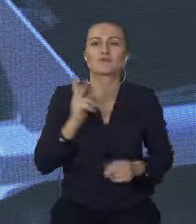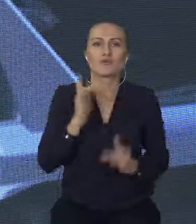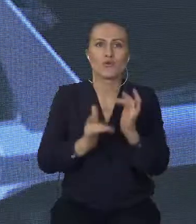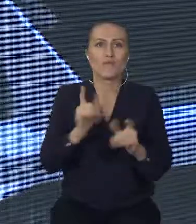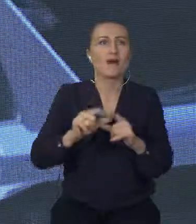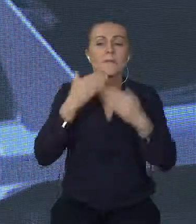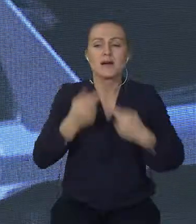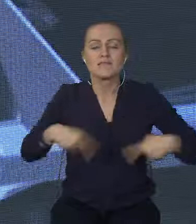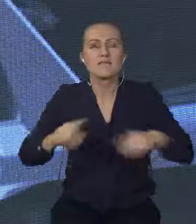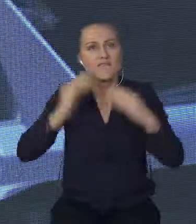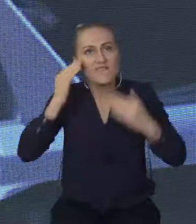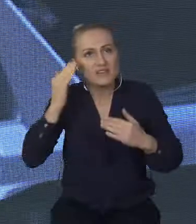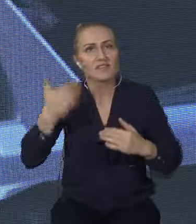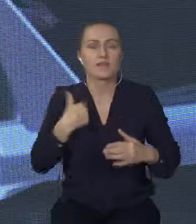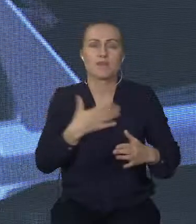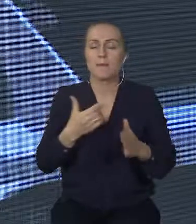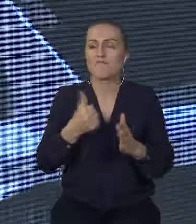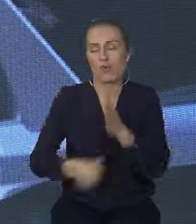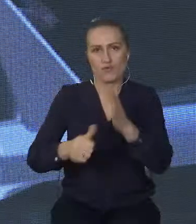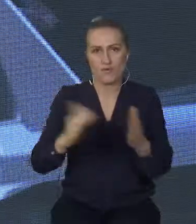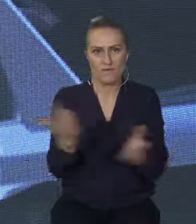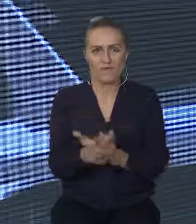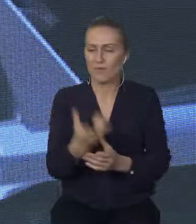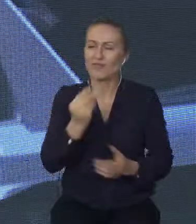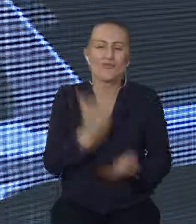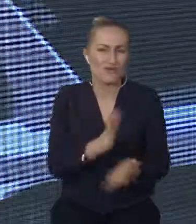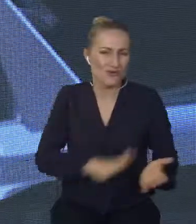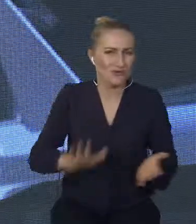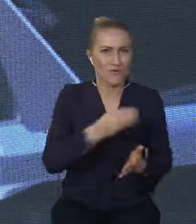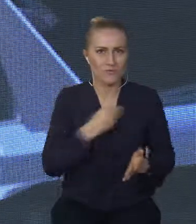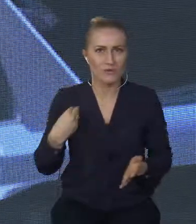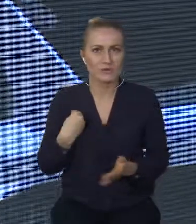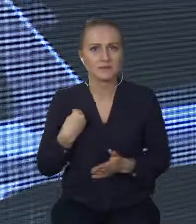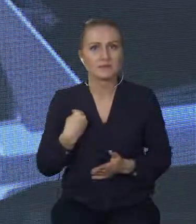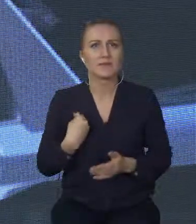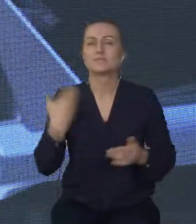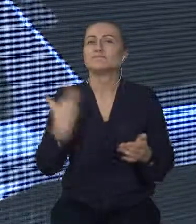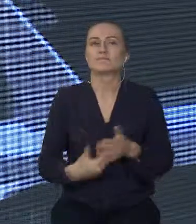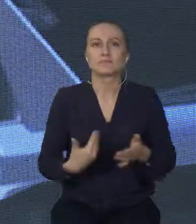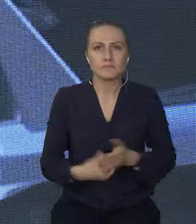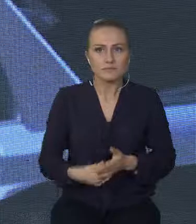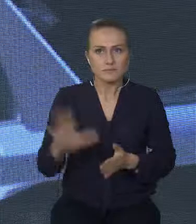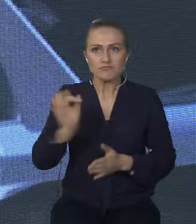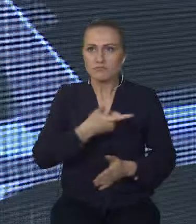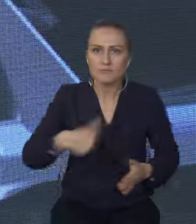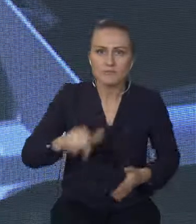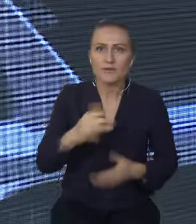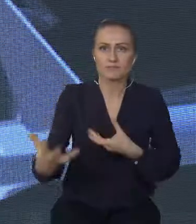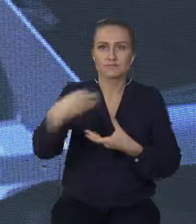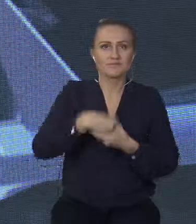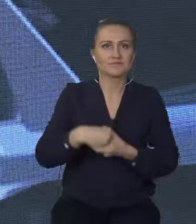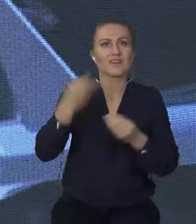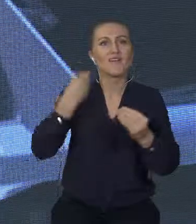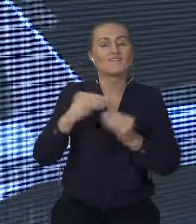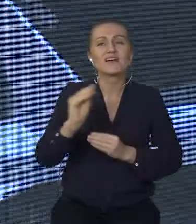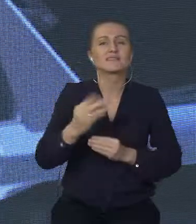wiedzy jesteśmy o tyle unikatową firmą nie tylko w Polsce, gdyż skupiamy w sobie nieco więcej niż